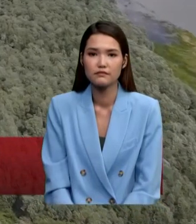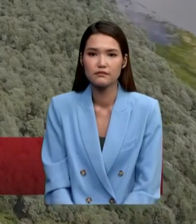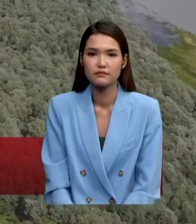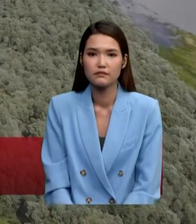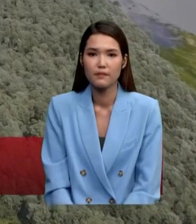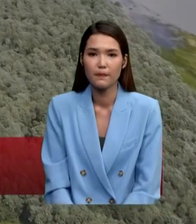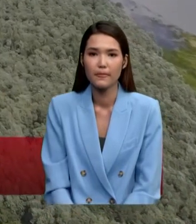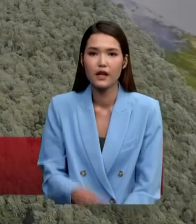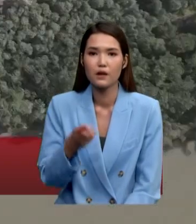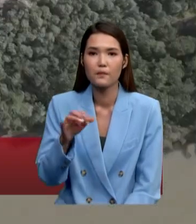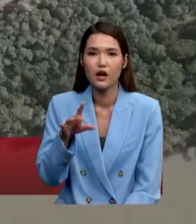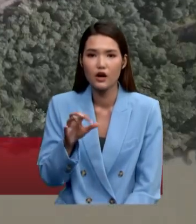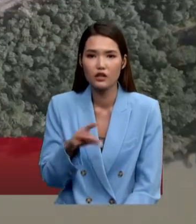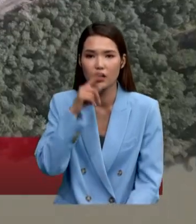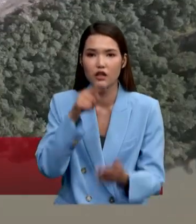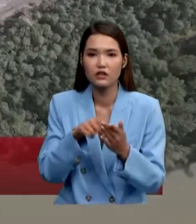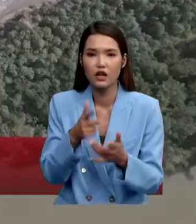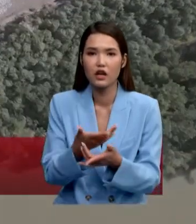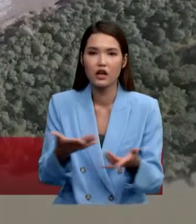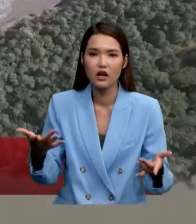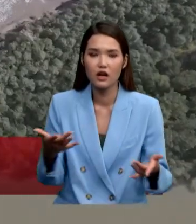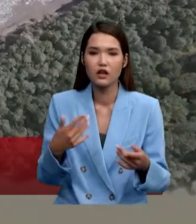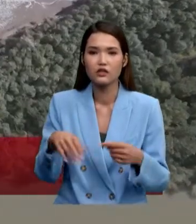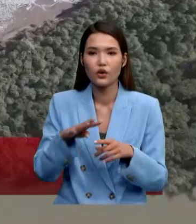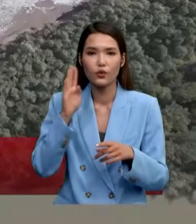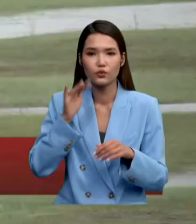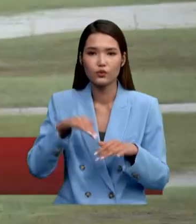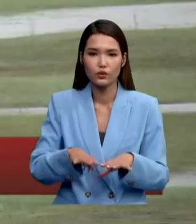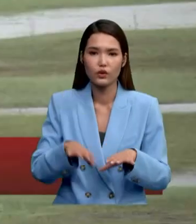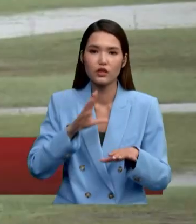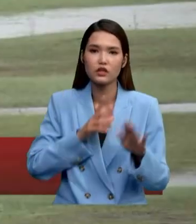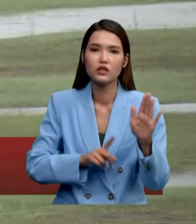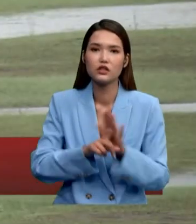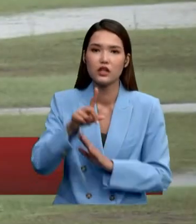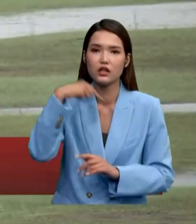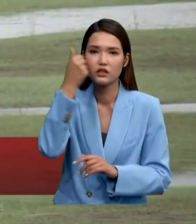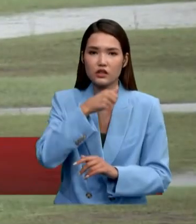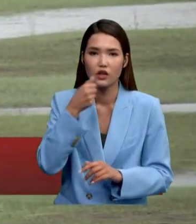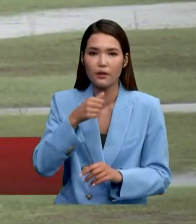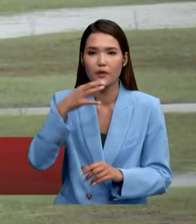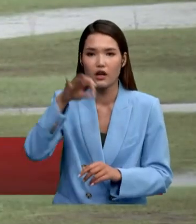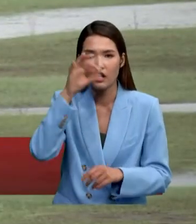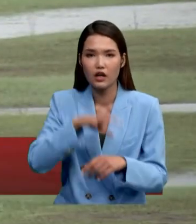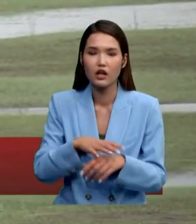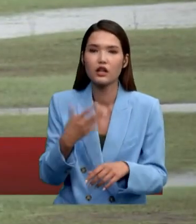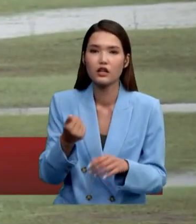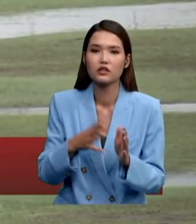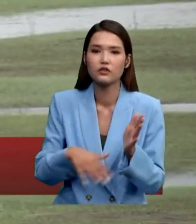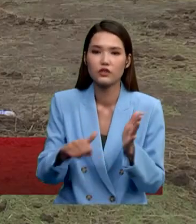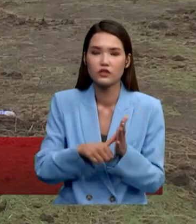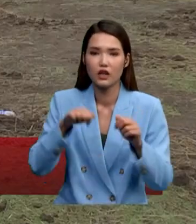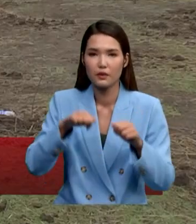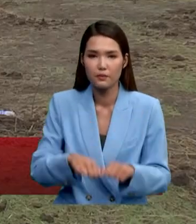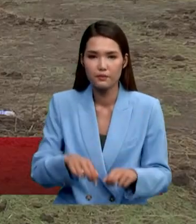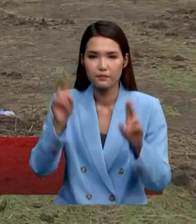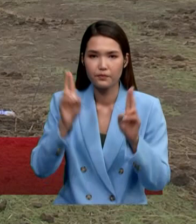Если на браконьеров есть управа, то отстрел водоплавающих бакланов запрещен. С начала года инспекторами выявлено 96 нарушений правил